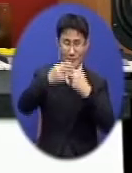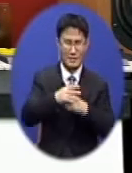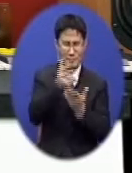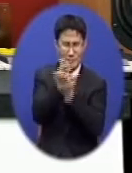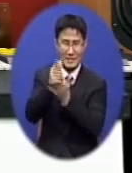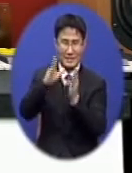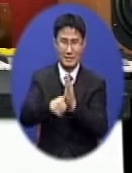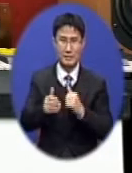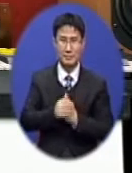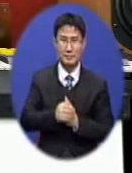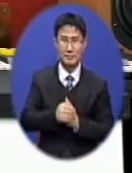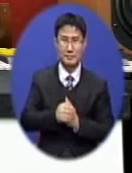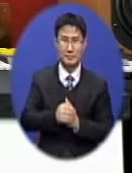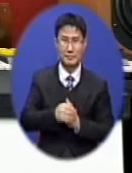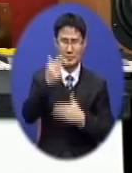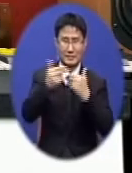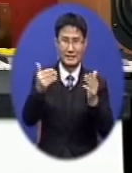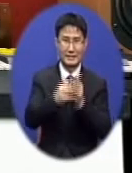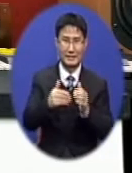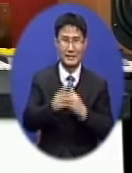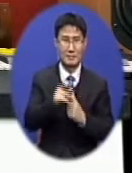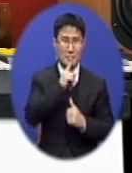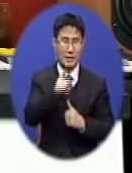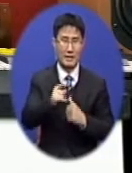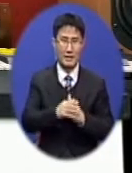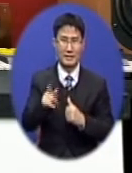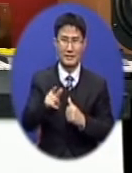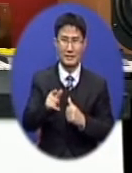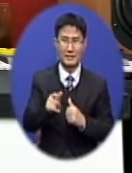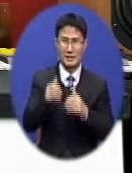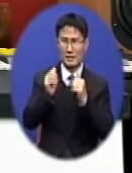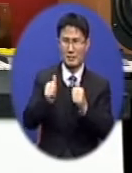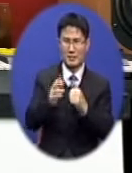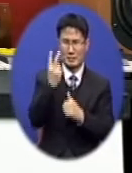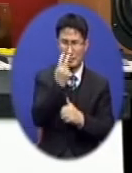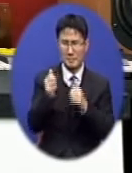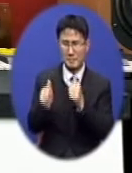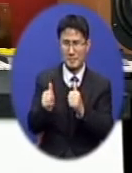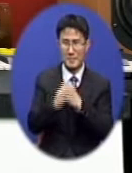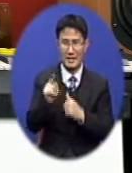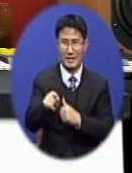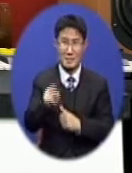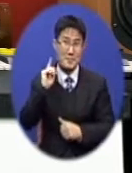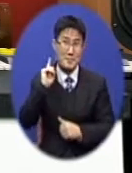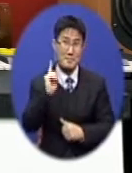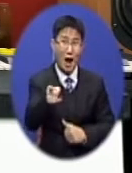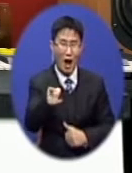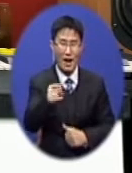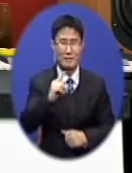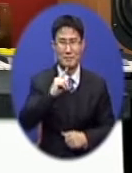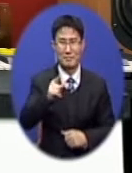네. 촬영하면서 촬영 끝날 때 뭐라고 하죠? 감독이? 네, 그죠? 아유, 그걸 또